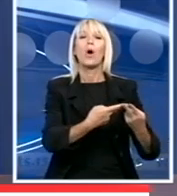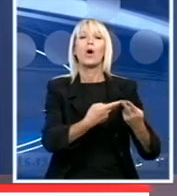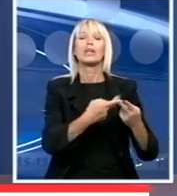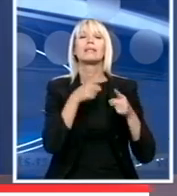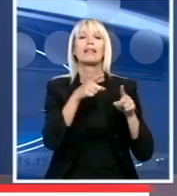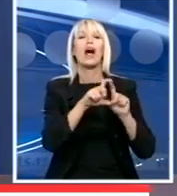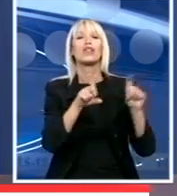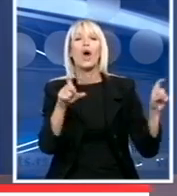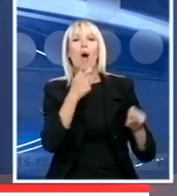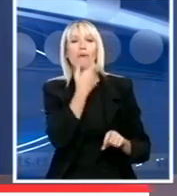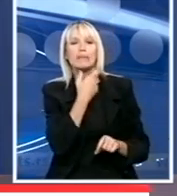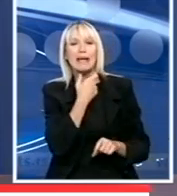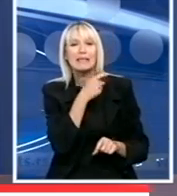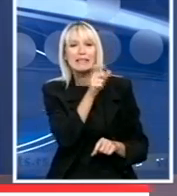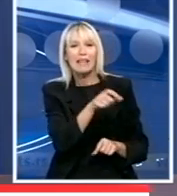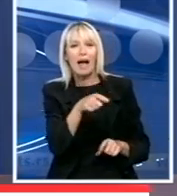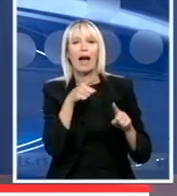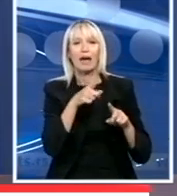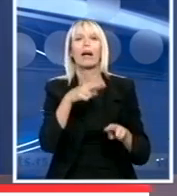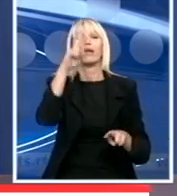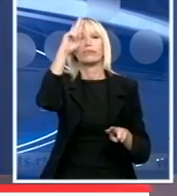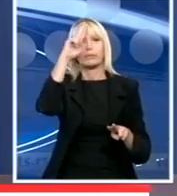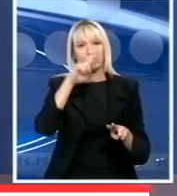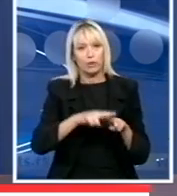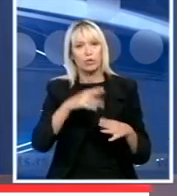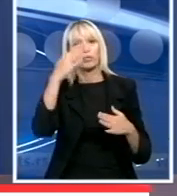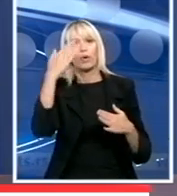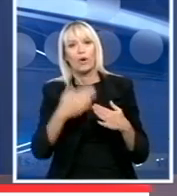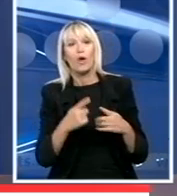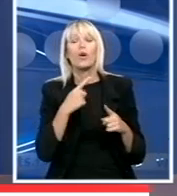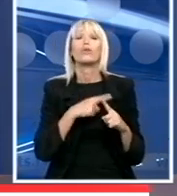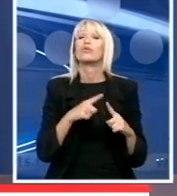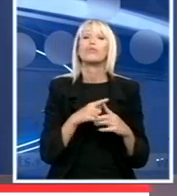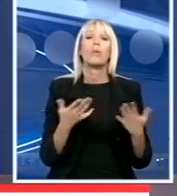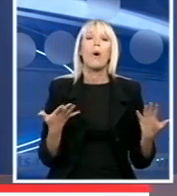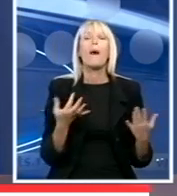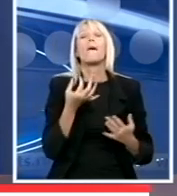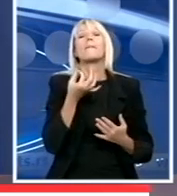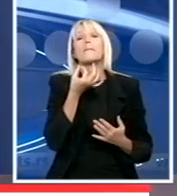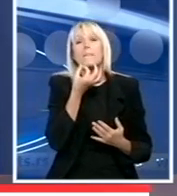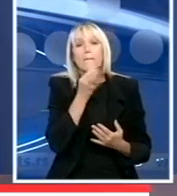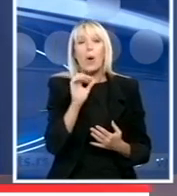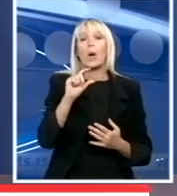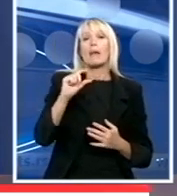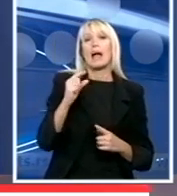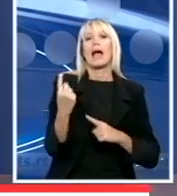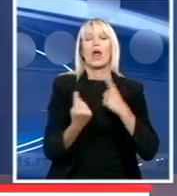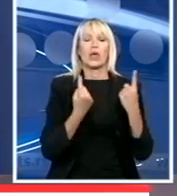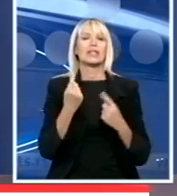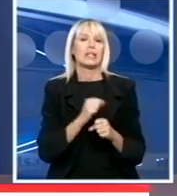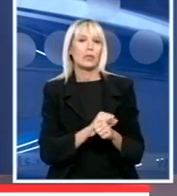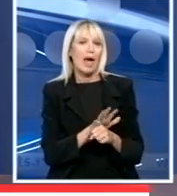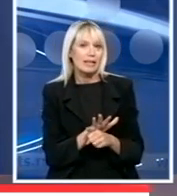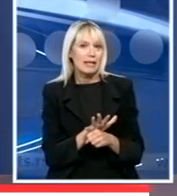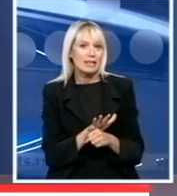to je odlučeno nakon dužeg vremena zbog nešto povoljnije epidemiološke situacije, slično kao